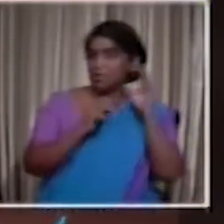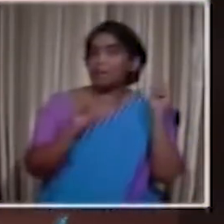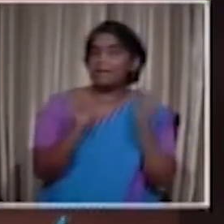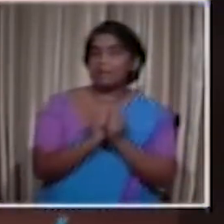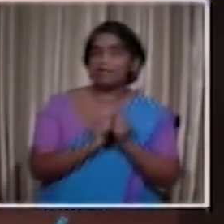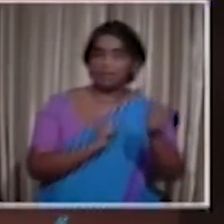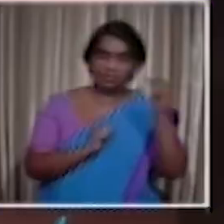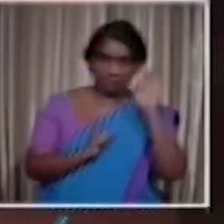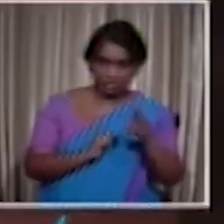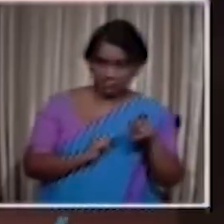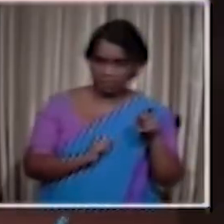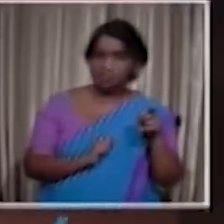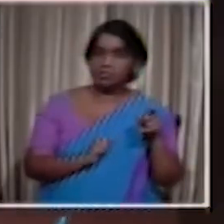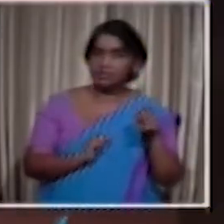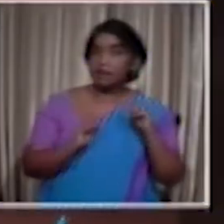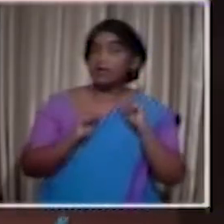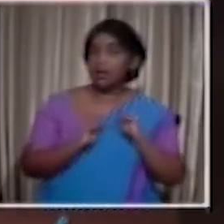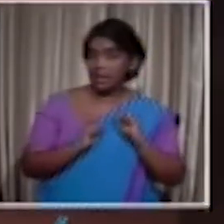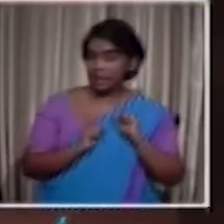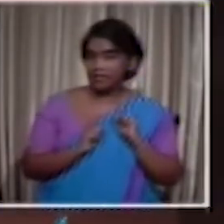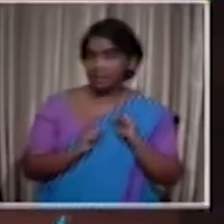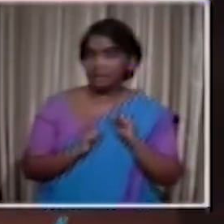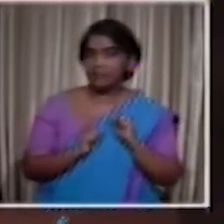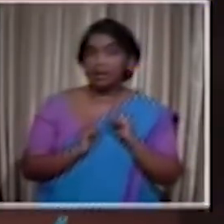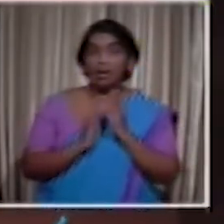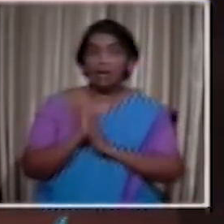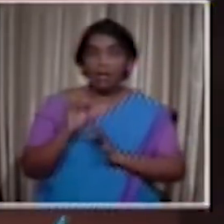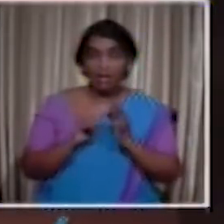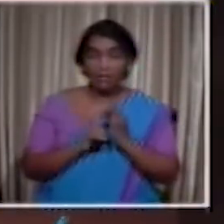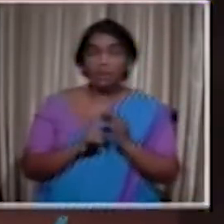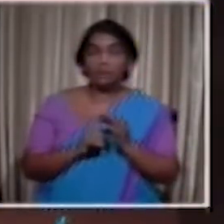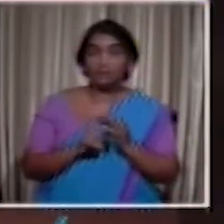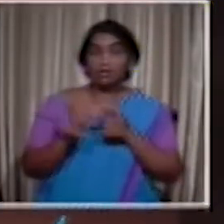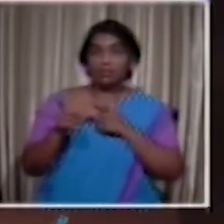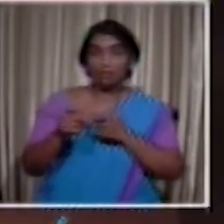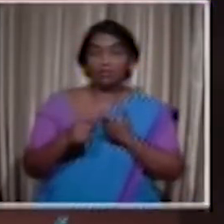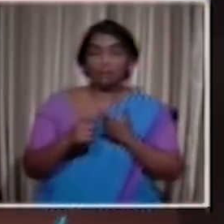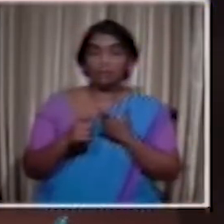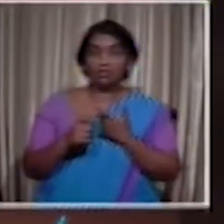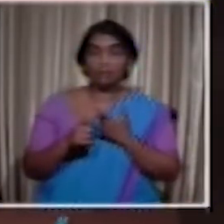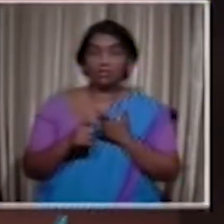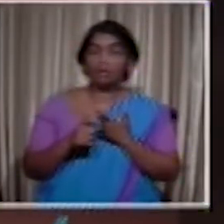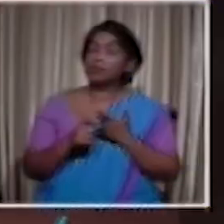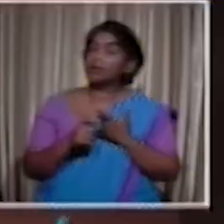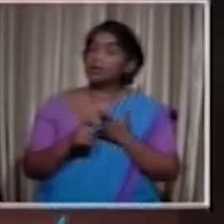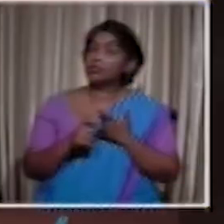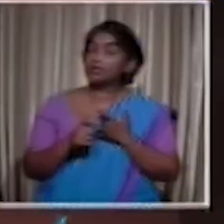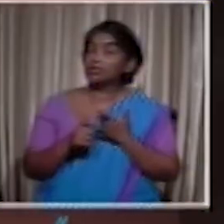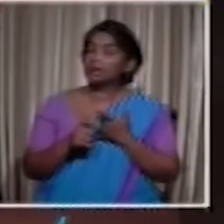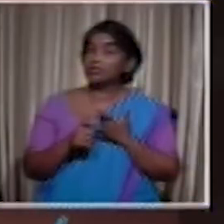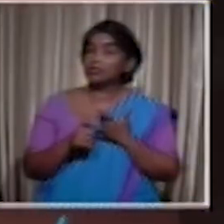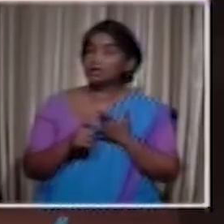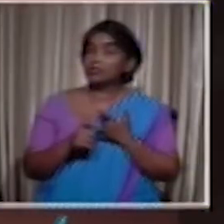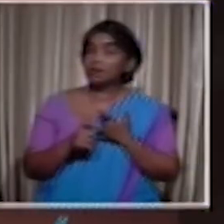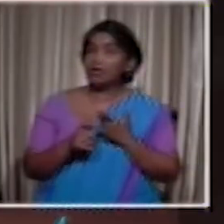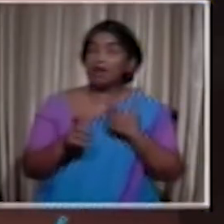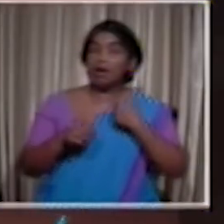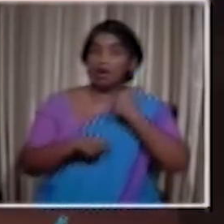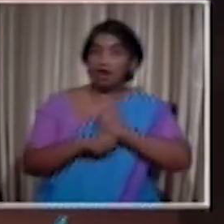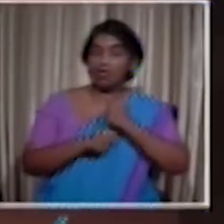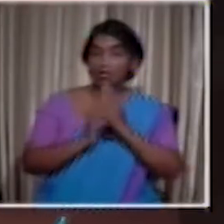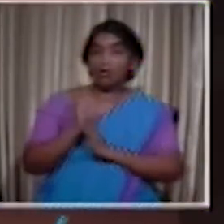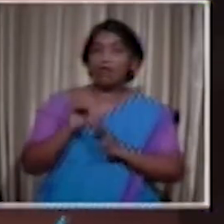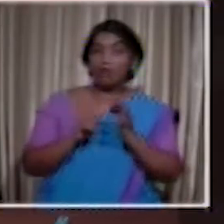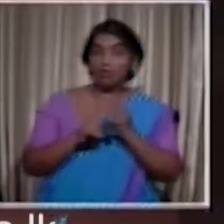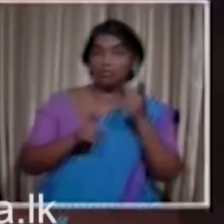දියත් මේ තිබෙනවාද කියලා. ඇයි? මන්ත්‍රීවරු ආයුධ ඉල්ලුවා පක්ෂ නායක පාර්ලිමේන්තුවේ ආණ්ඩු පක්ෂ මන්ත්‍රීවරු